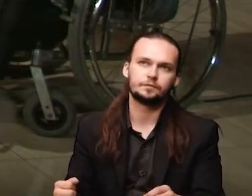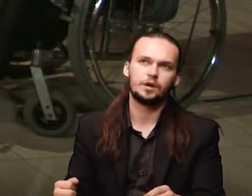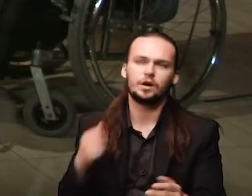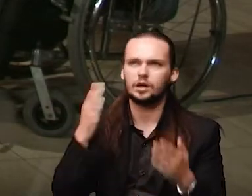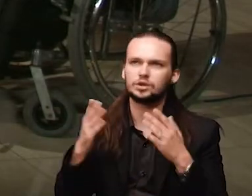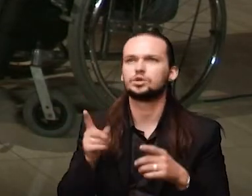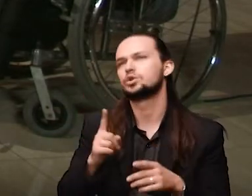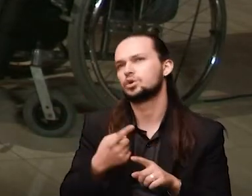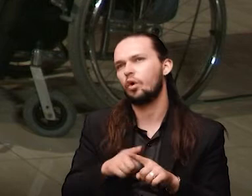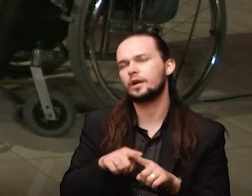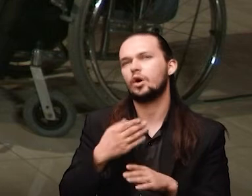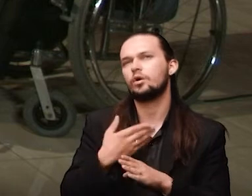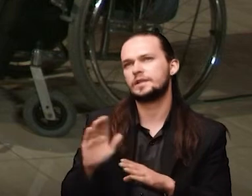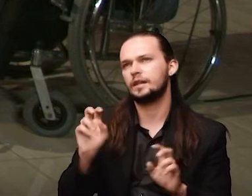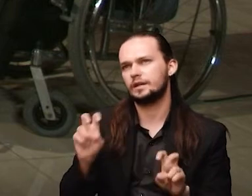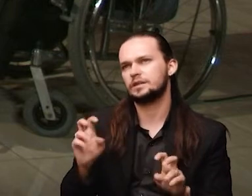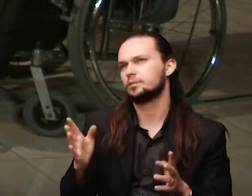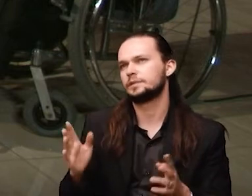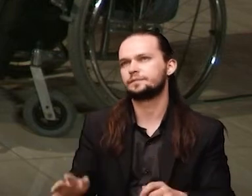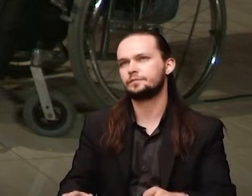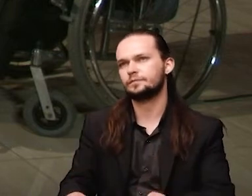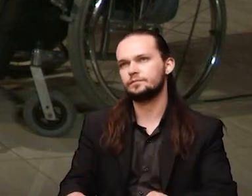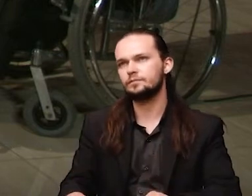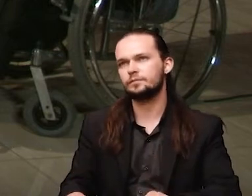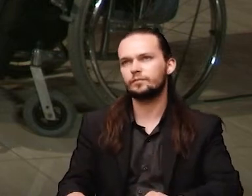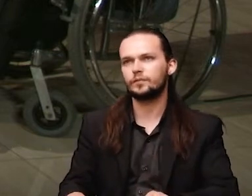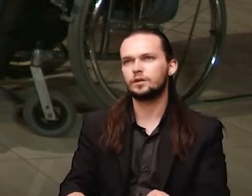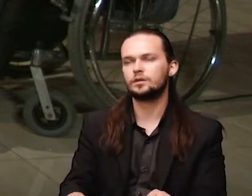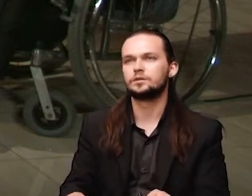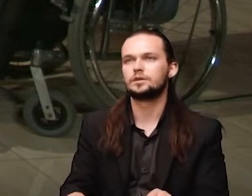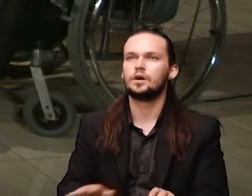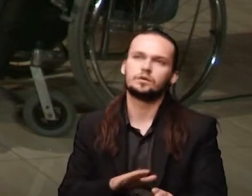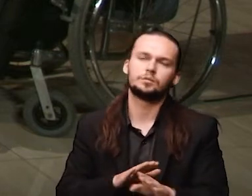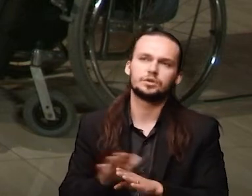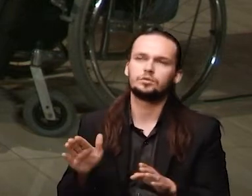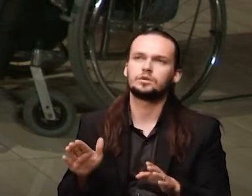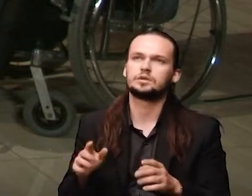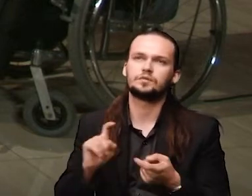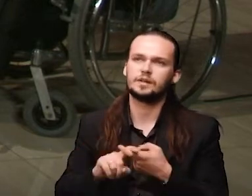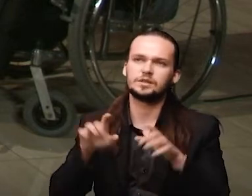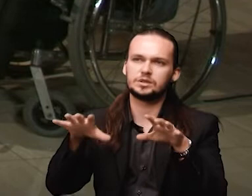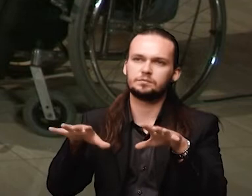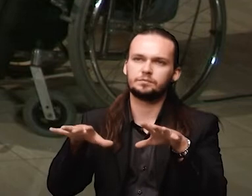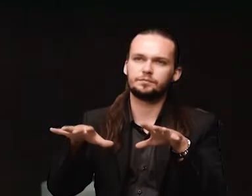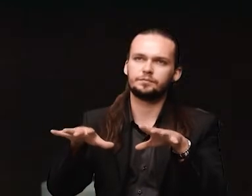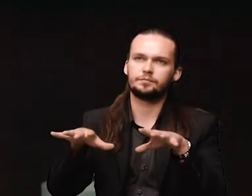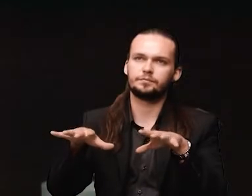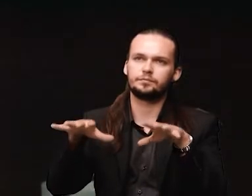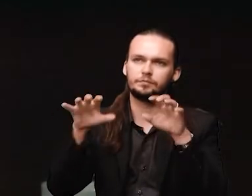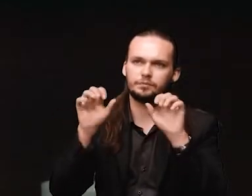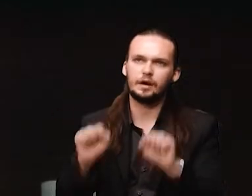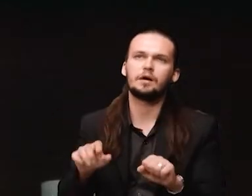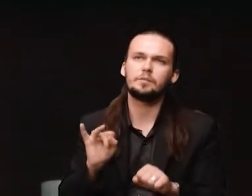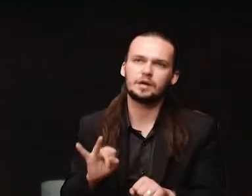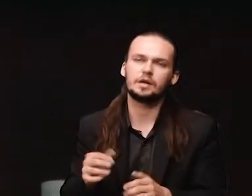вы костей, знаете, не мне кажется, что это вообще отдельная тема, которую надо бы проработать с той точки зрения, что вообще права и обязанности. Нет, смотрите, хорошо,